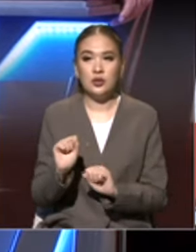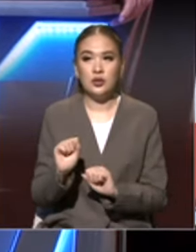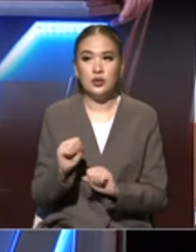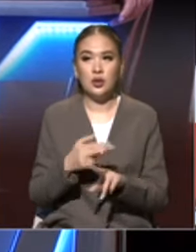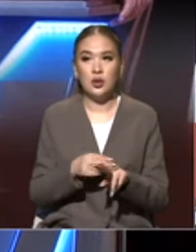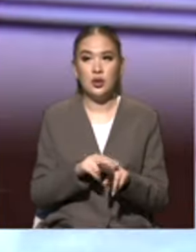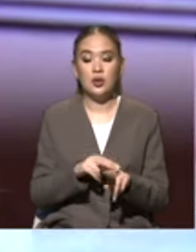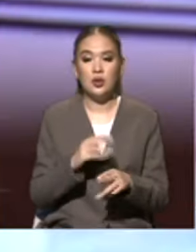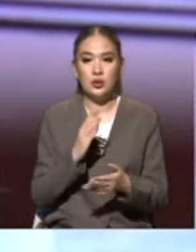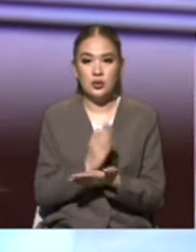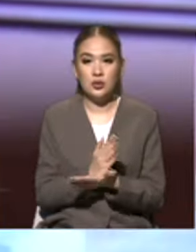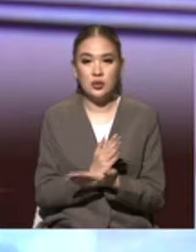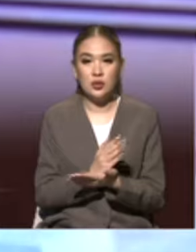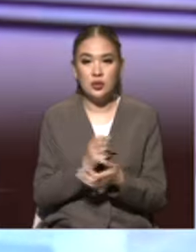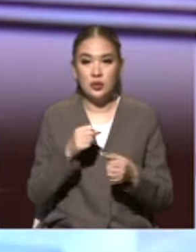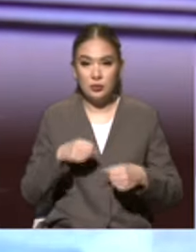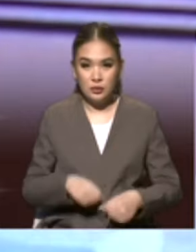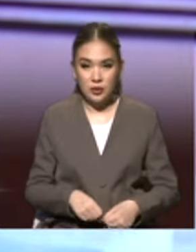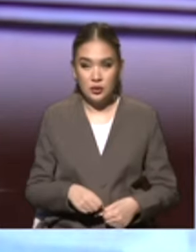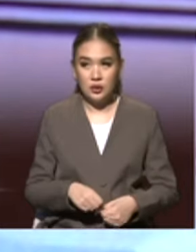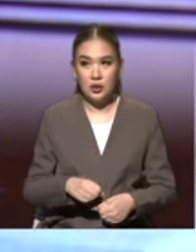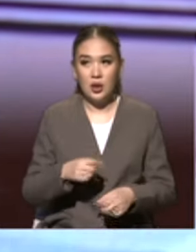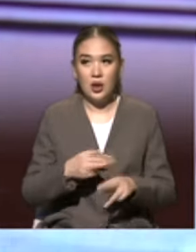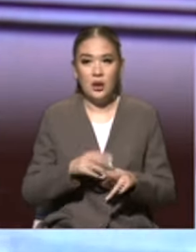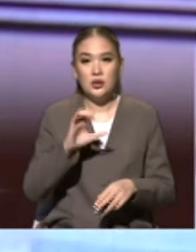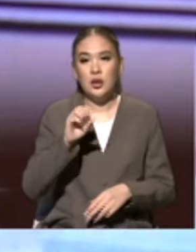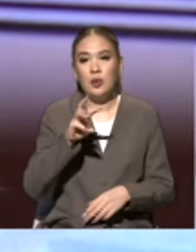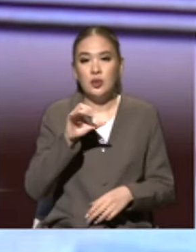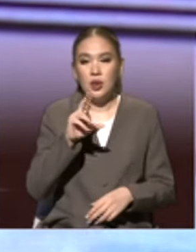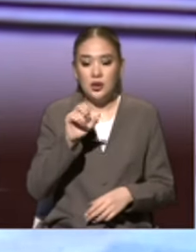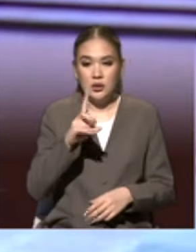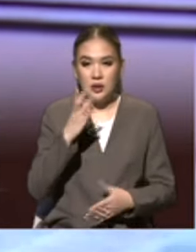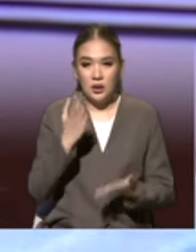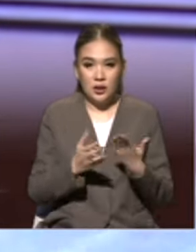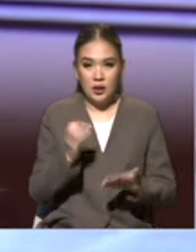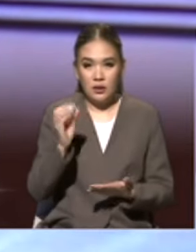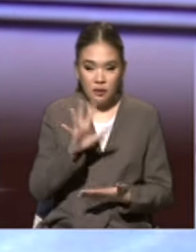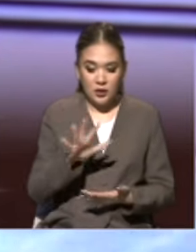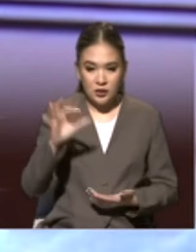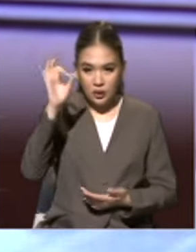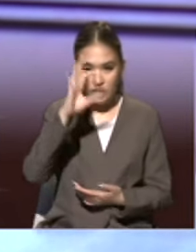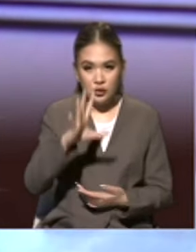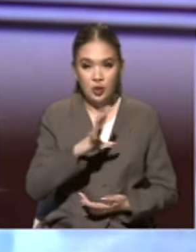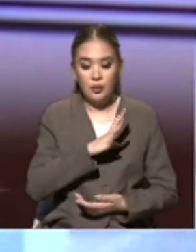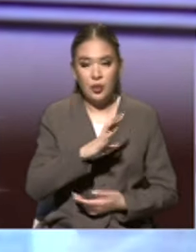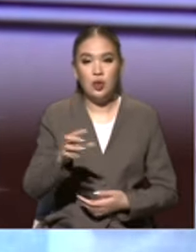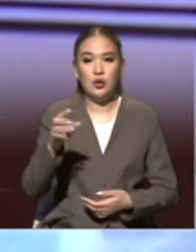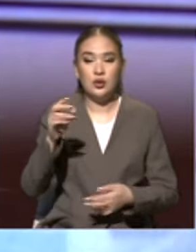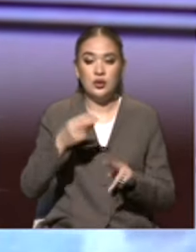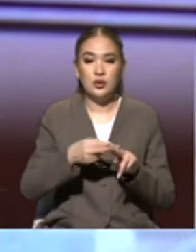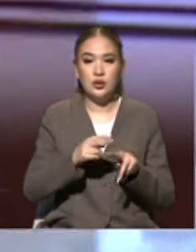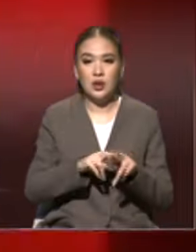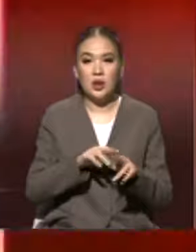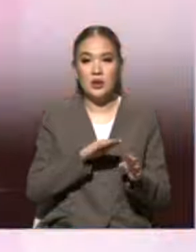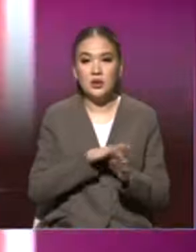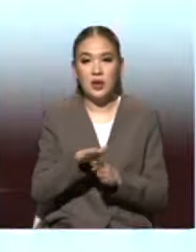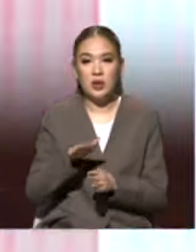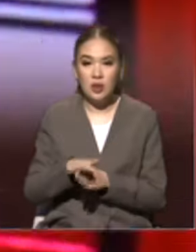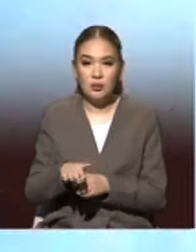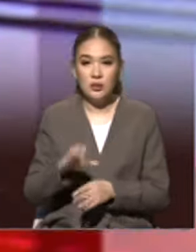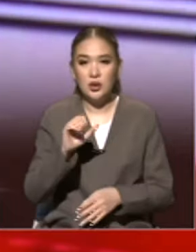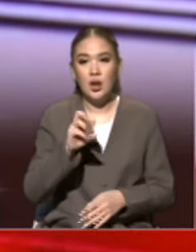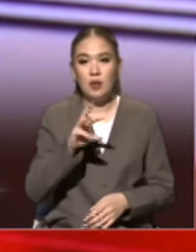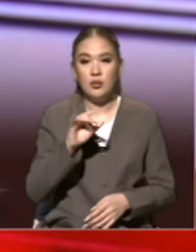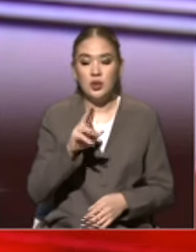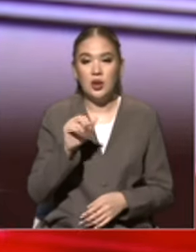де мемлекеттік сатып алу шеңберінде жүзеге асырылатын болса, жоғарыда айтқан Еуразиялық экономикалық одақ туралы ұлттық режим туралы талап Самұрық-қазынаға да тиесілі